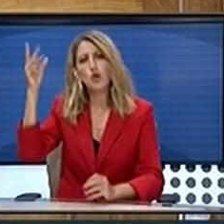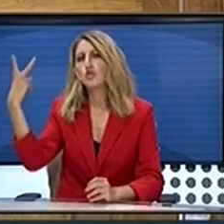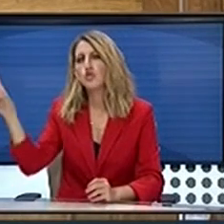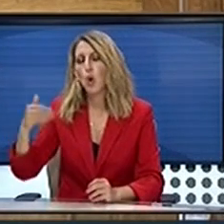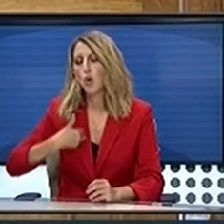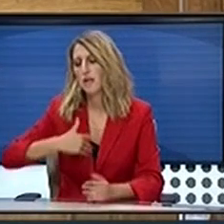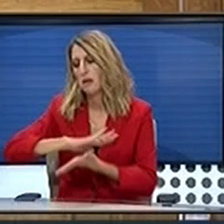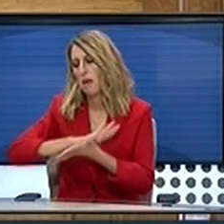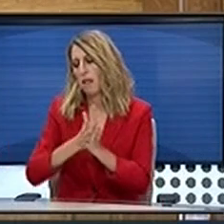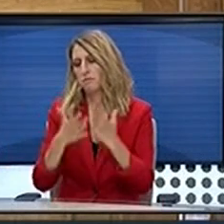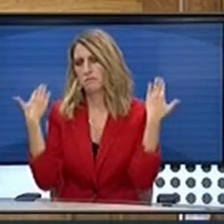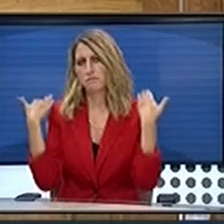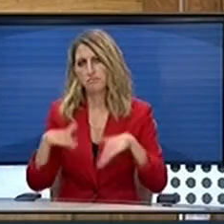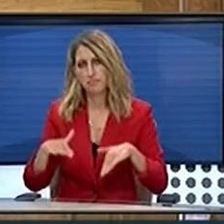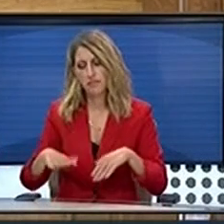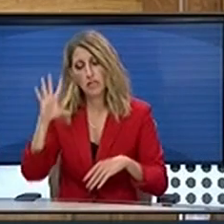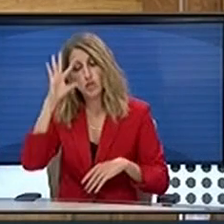της κυβέρνησης.